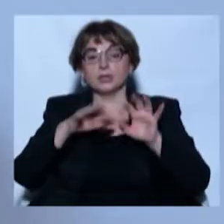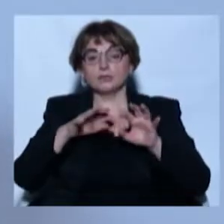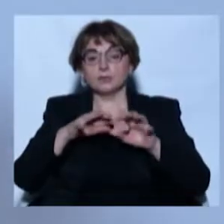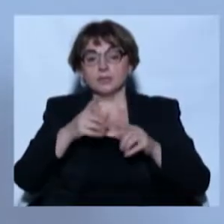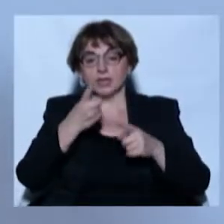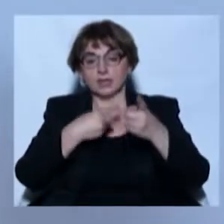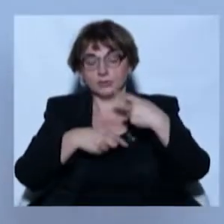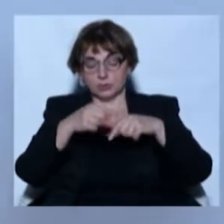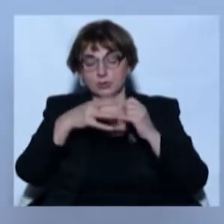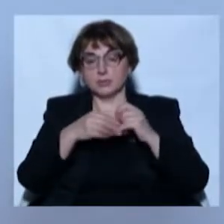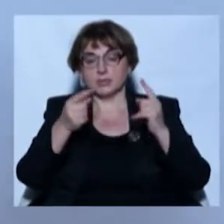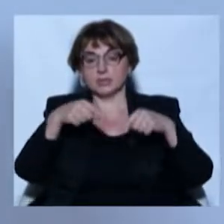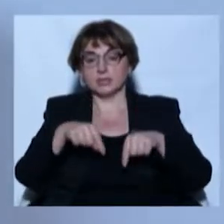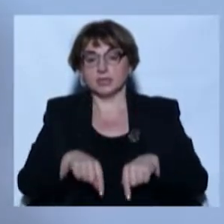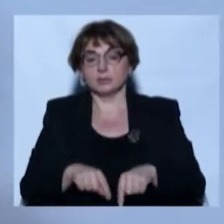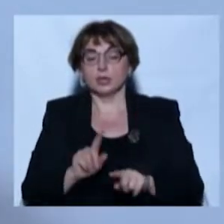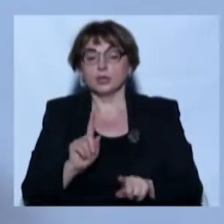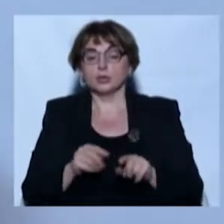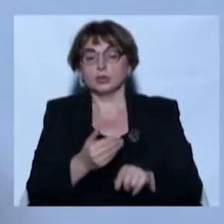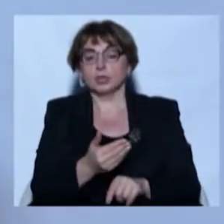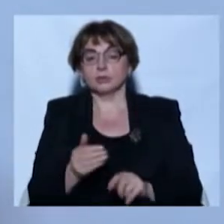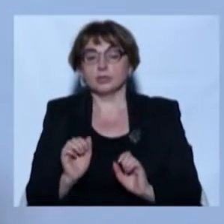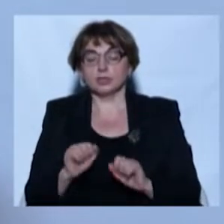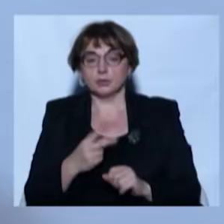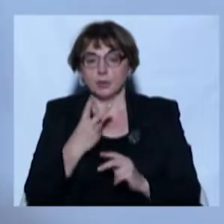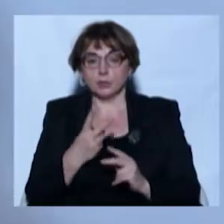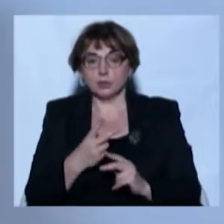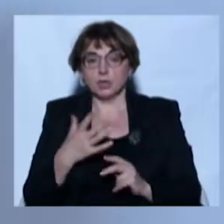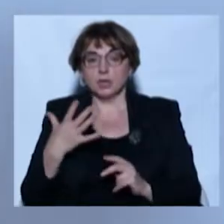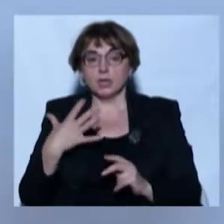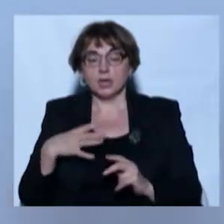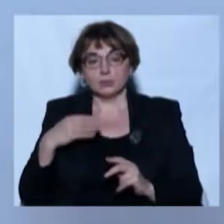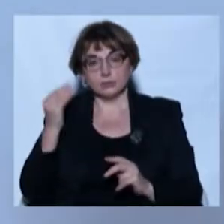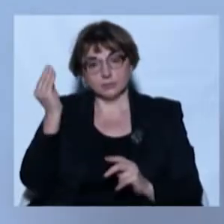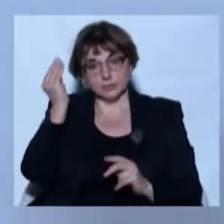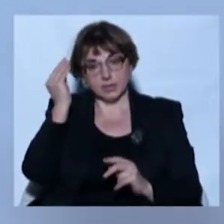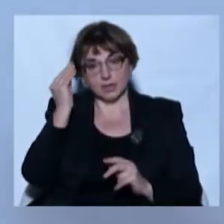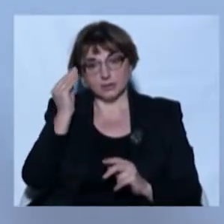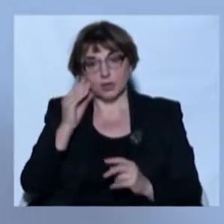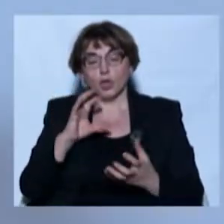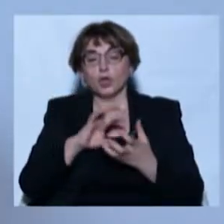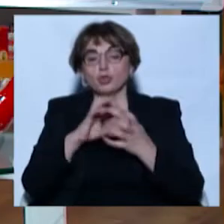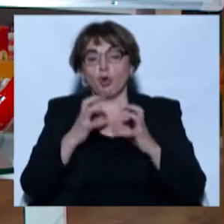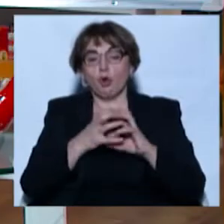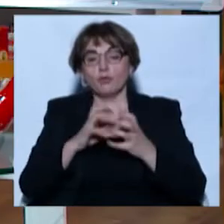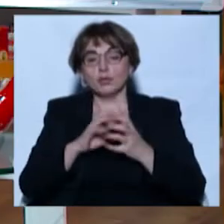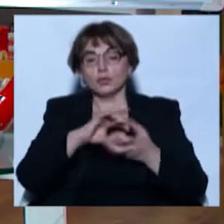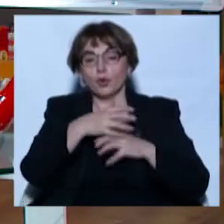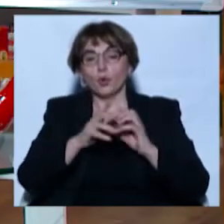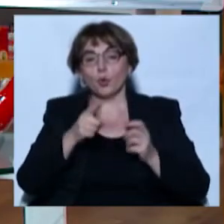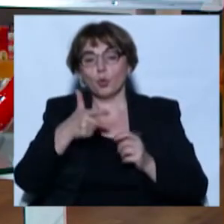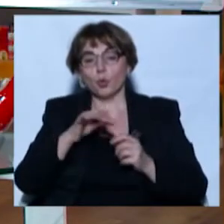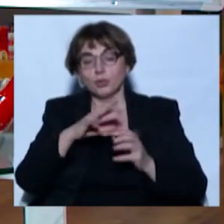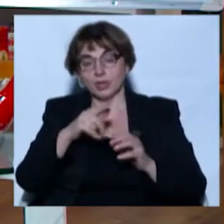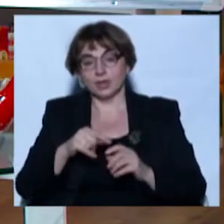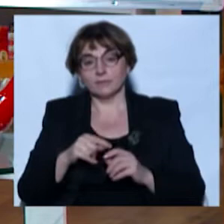დაგვიბრუნდა. ზოგიერთ თქვენგანს შეიძლება უნახავს ქართული მულტიპლიკაციური ფილმი „თოვლის გუნდა“. გახსოვთ